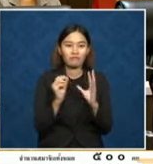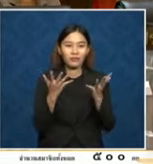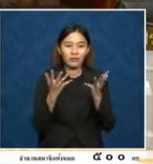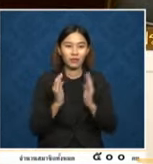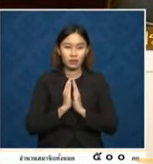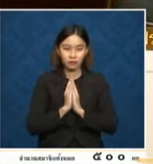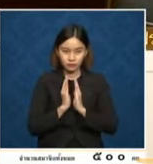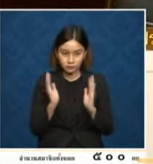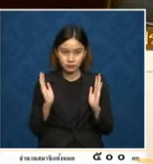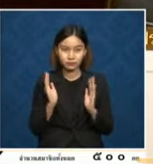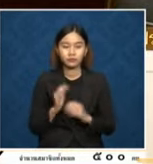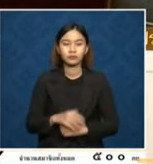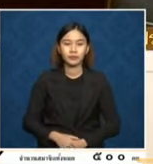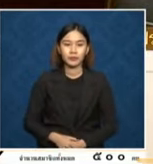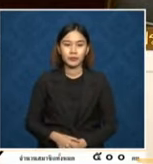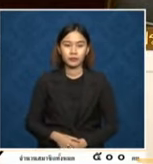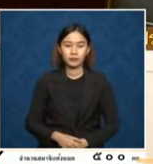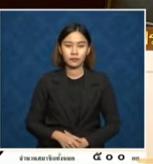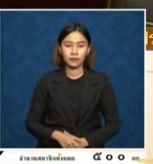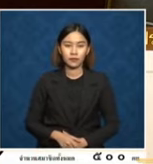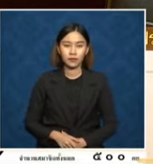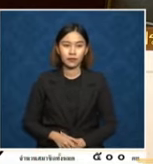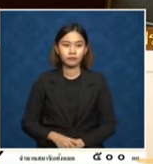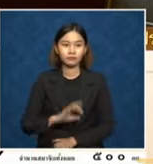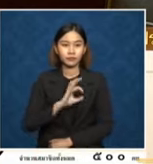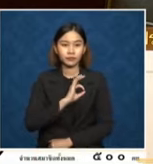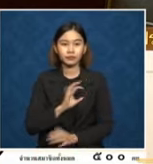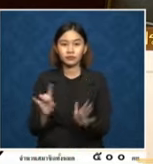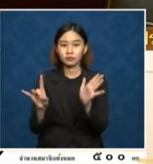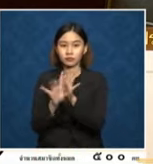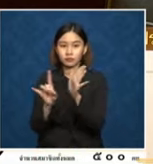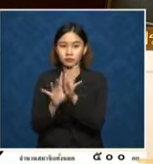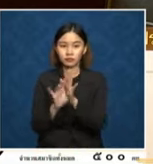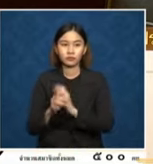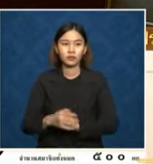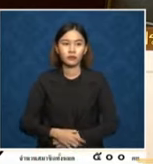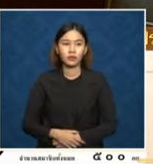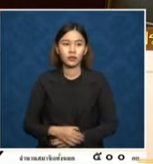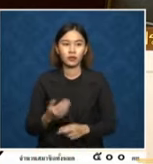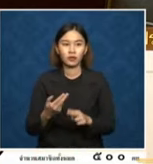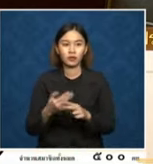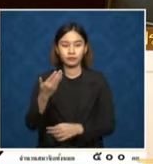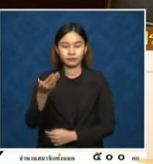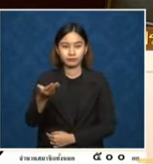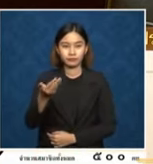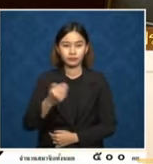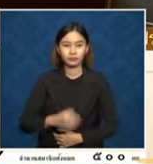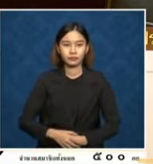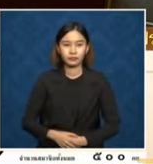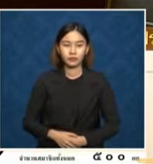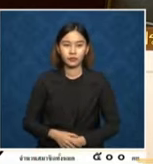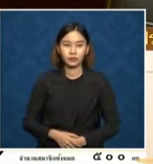ครับ ขอบคุณครับสมาชิกท่านสุดท้ายนะครับเรียนเชิญท่านปรเมศจินาครับ